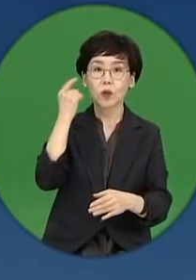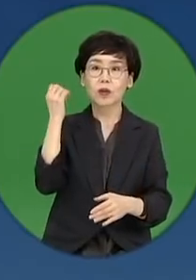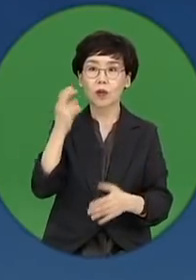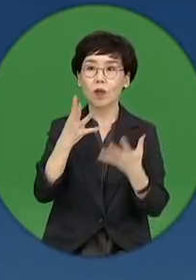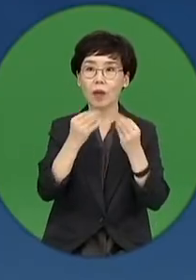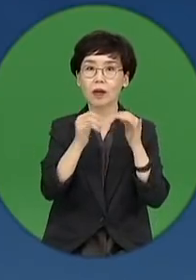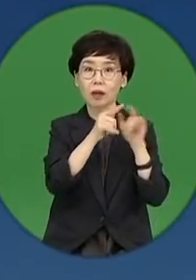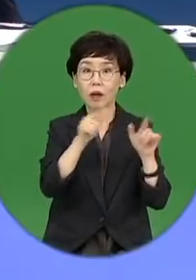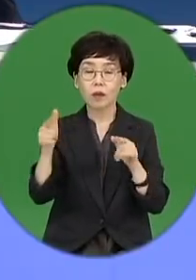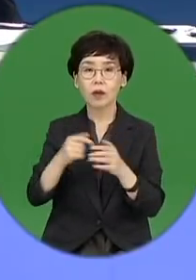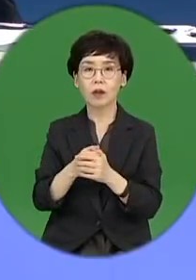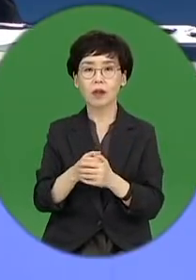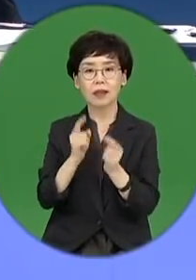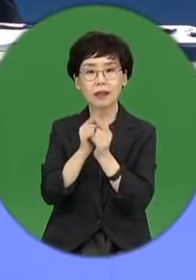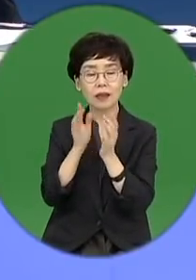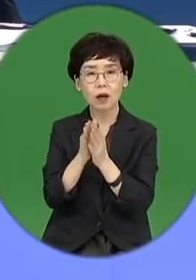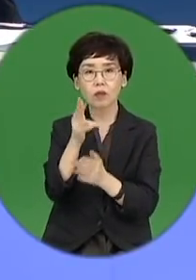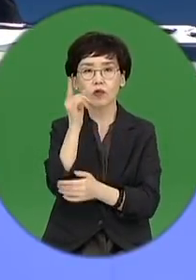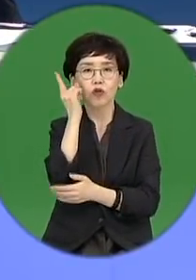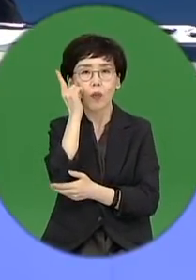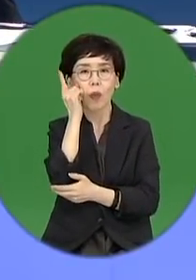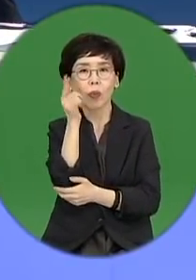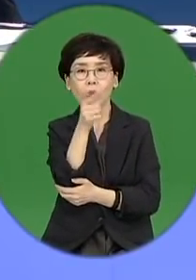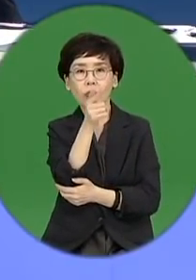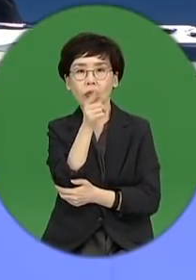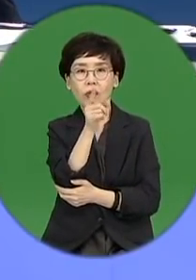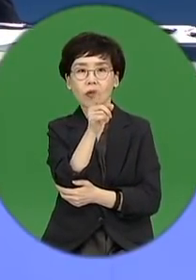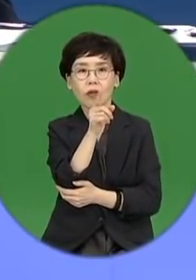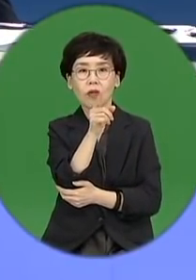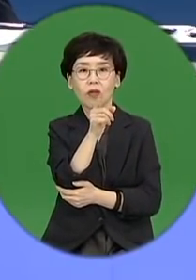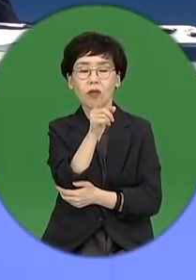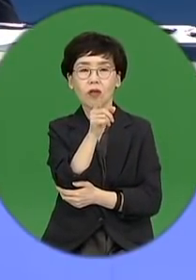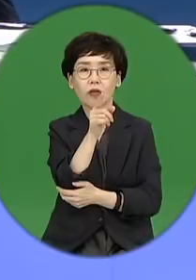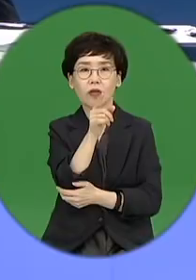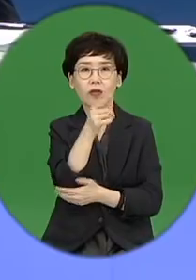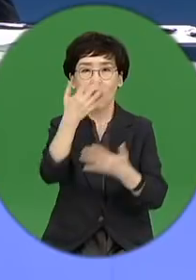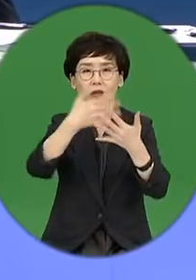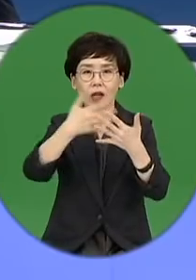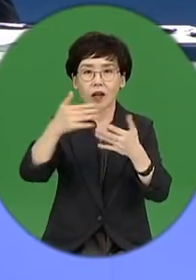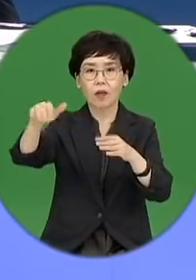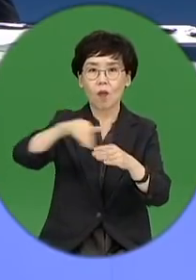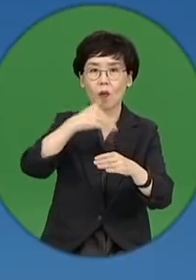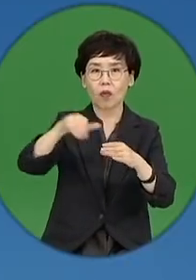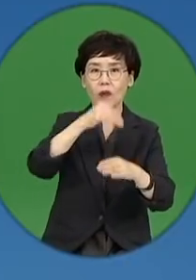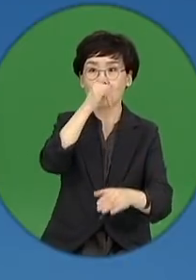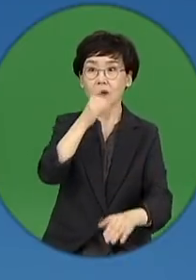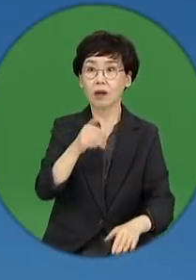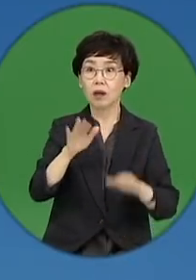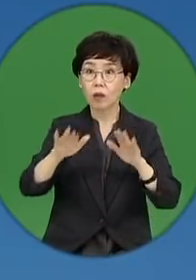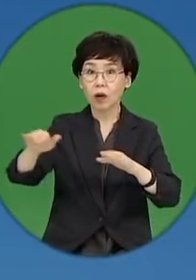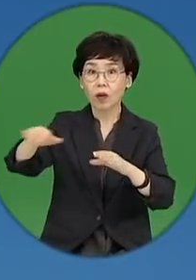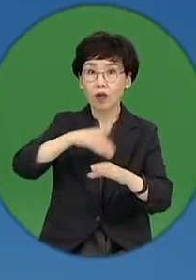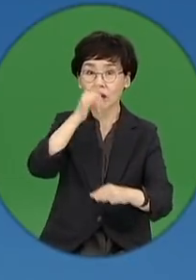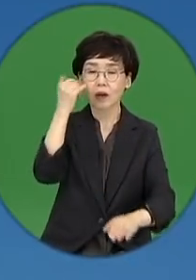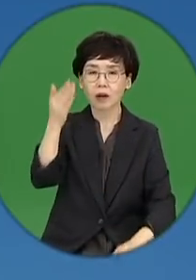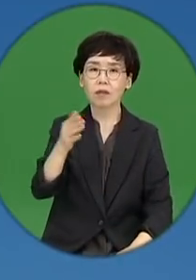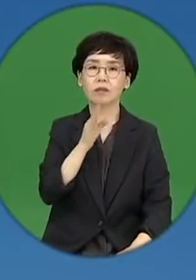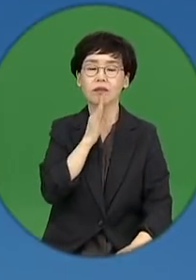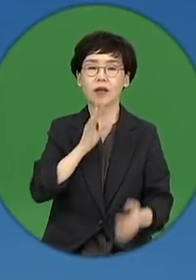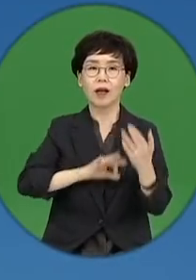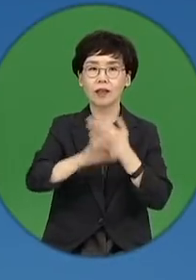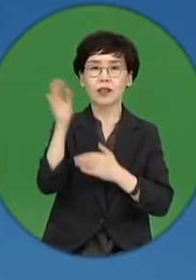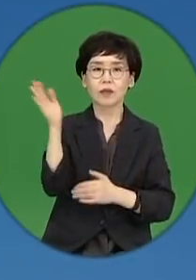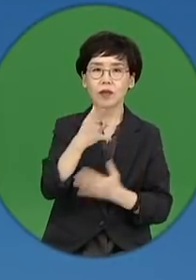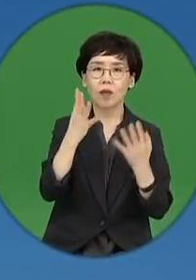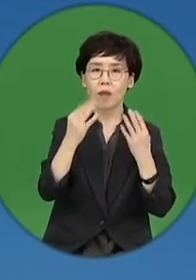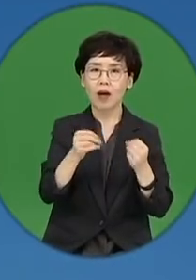직접 찍어서 제보를 해주시지 않습니까? 이번 태풍과 관련해서도 제보 영상들이 좀 들어오고 있나요? 예, 오전부터 굉장히 많은 제보